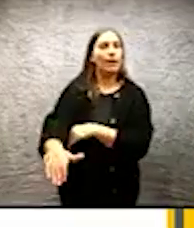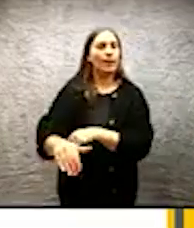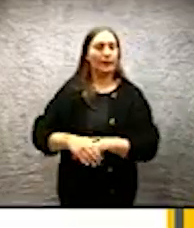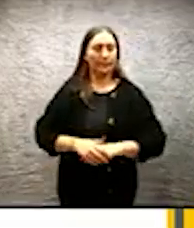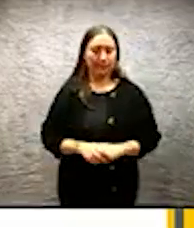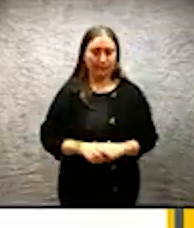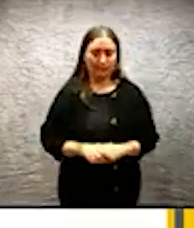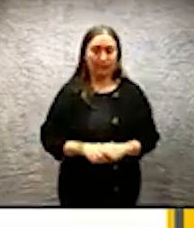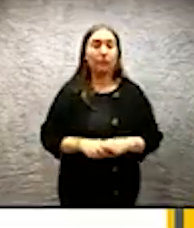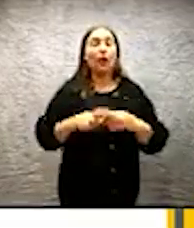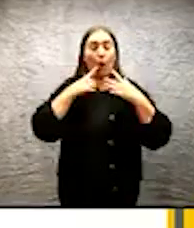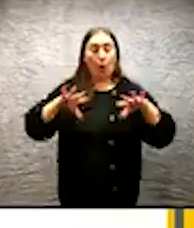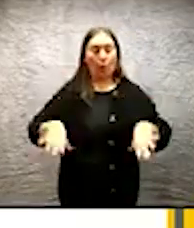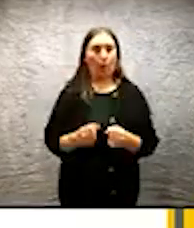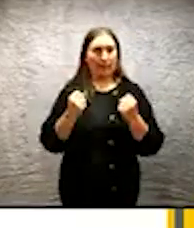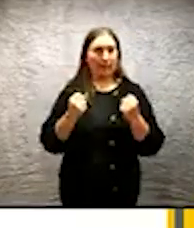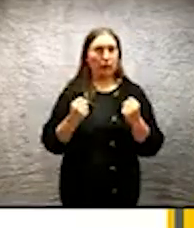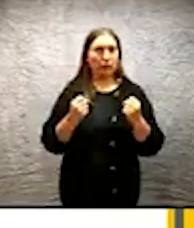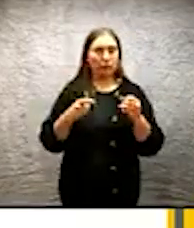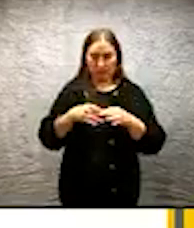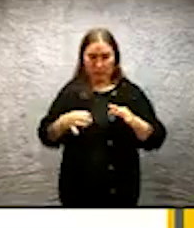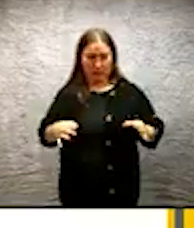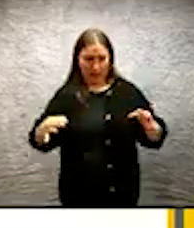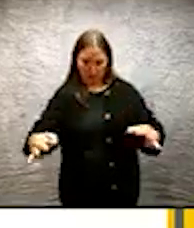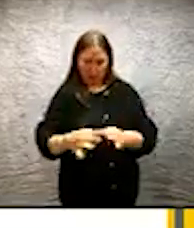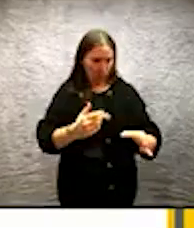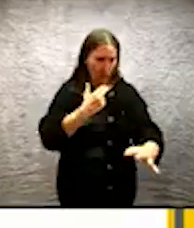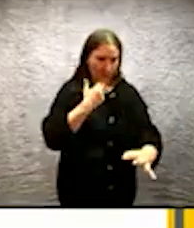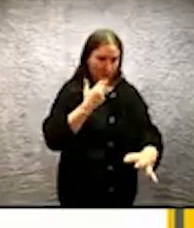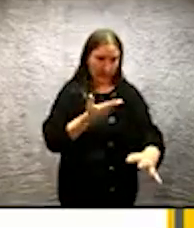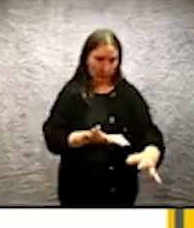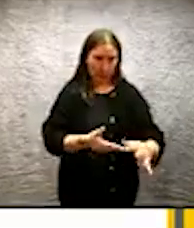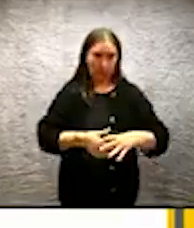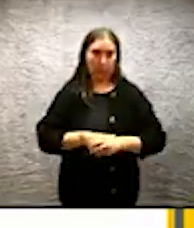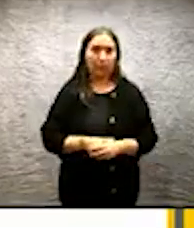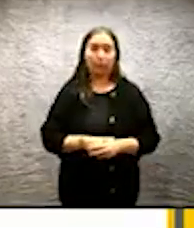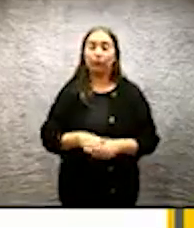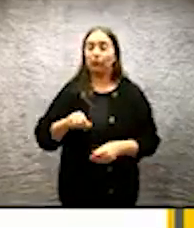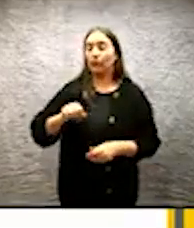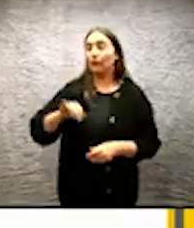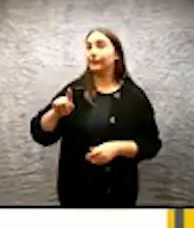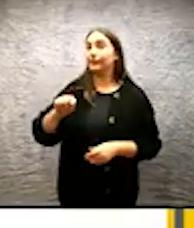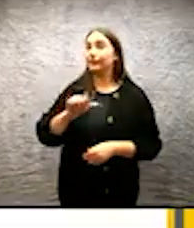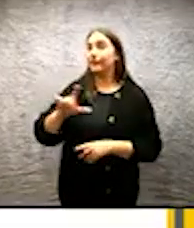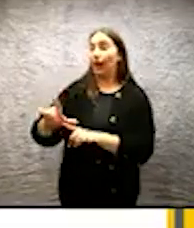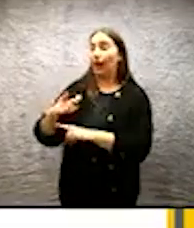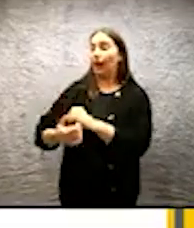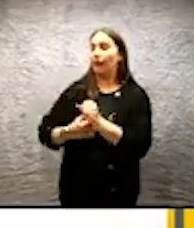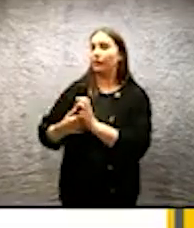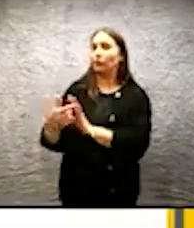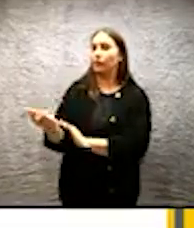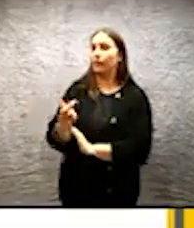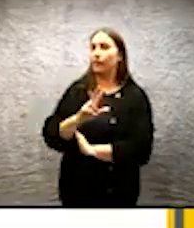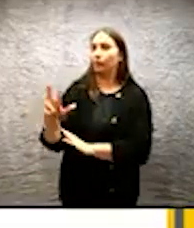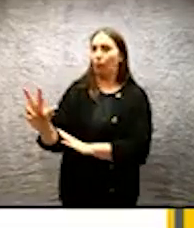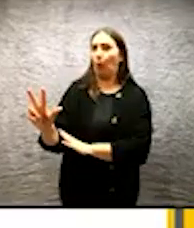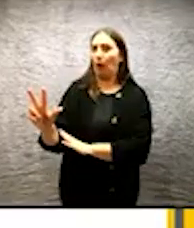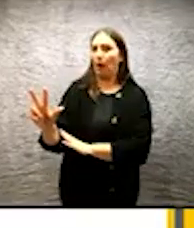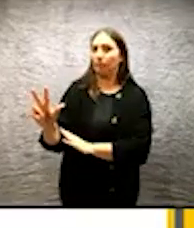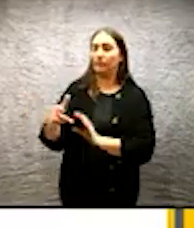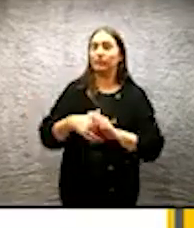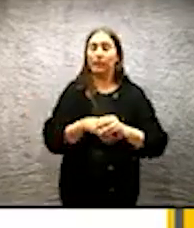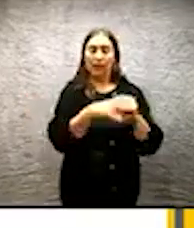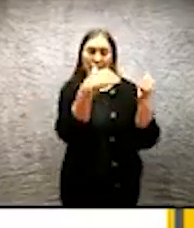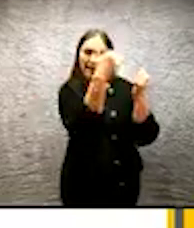des compétences aménagement et exploitation de l'aérodrome, le SIGAL a procédé en 2023 à la mise à jour des listes